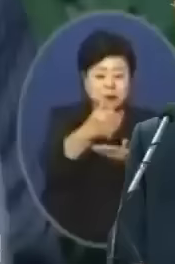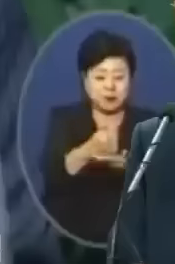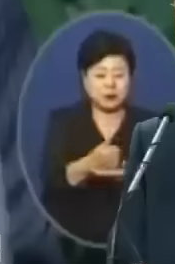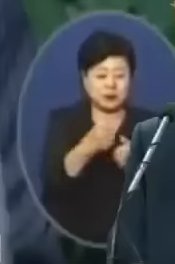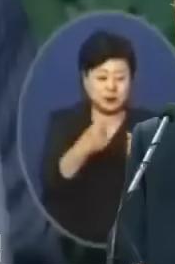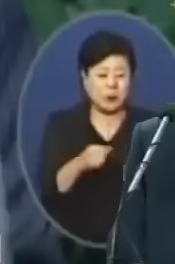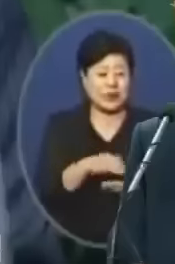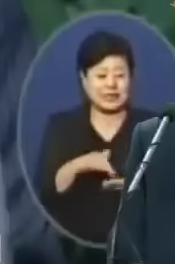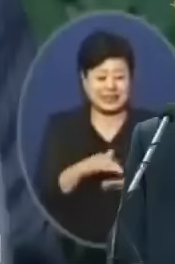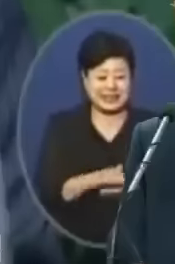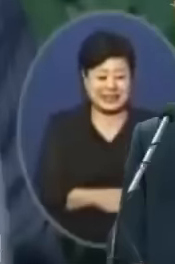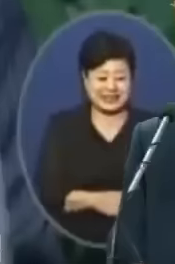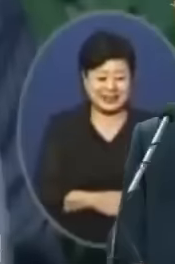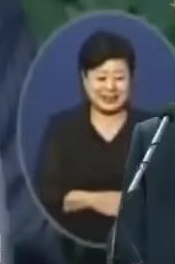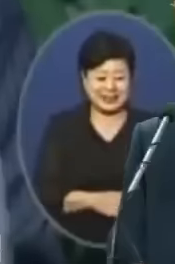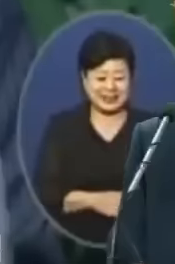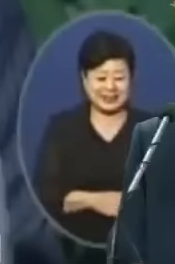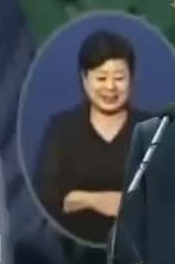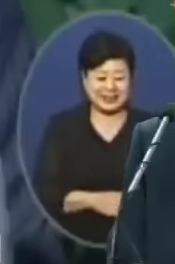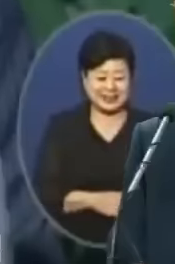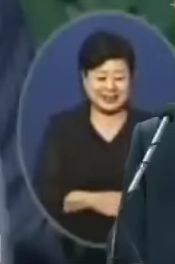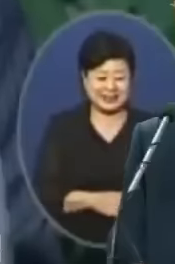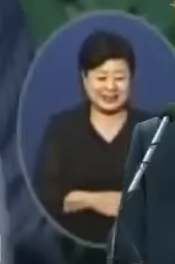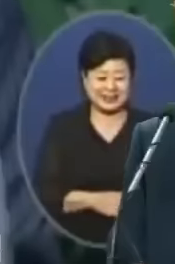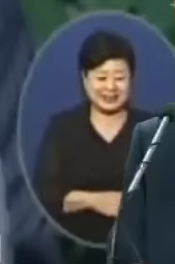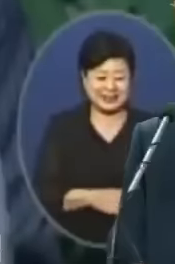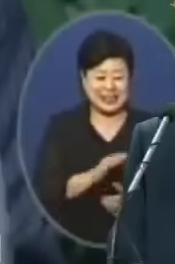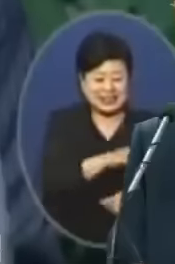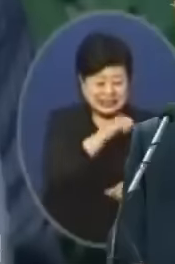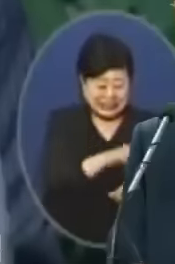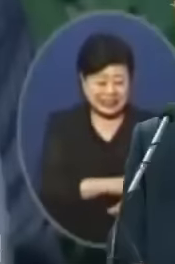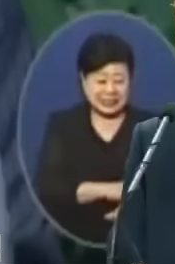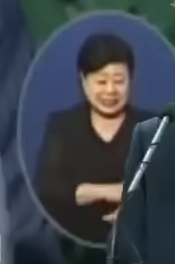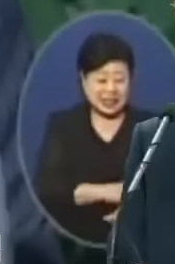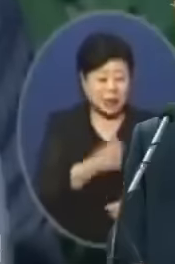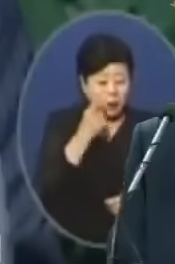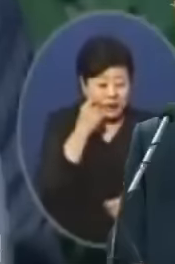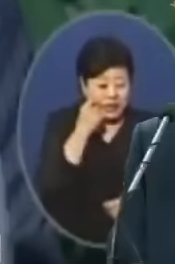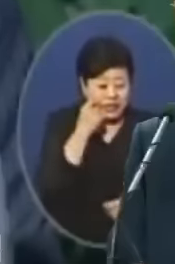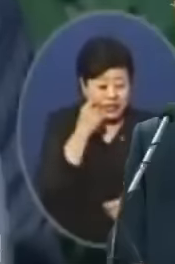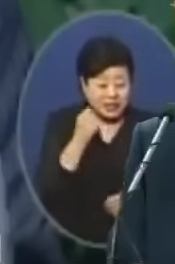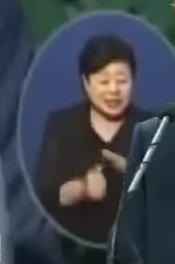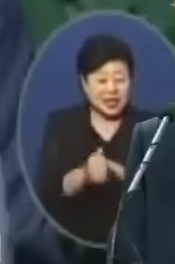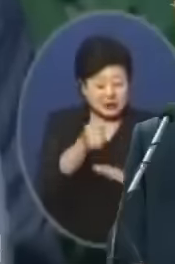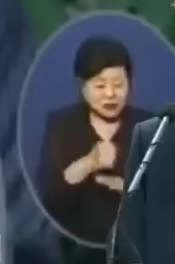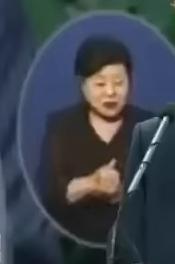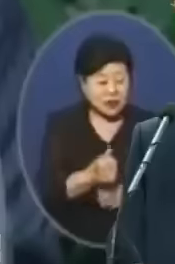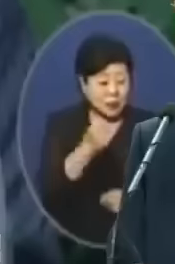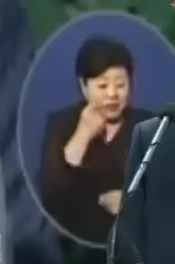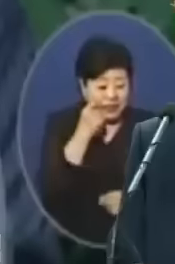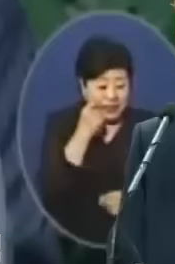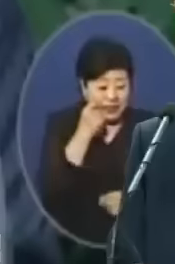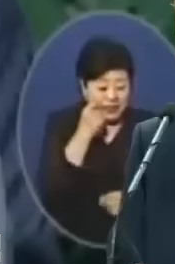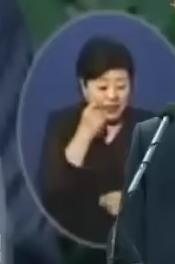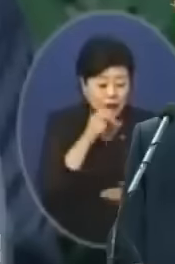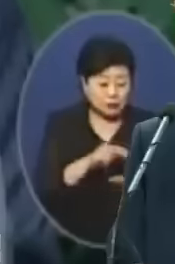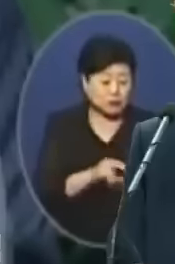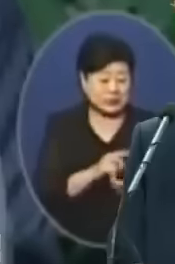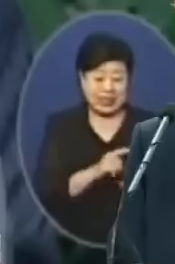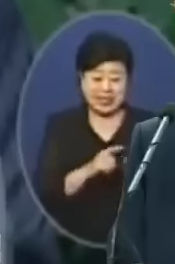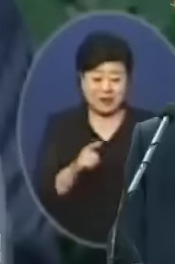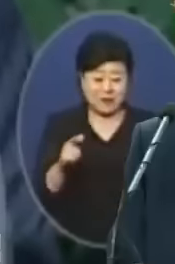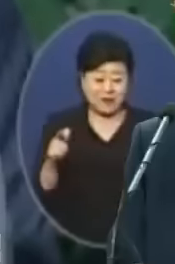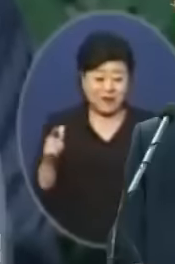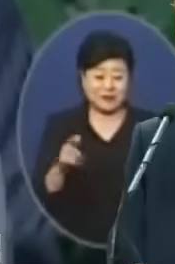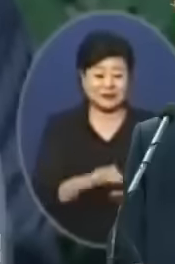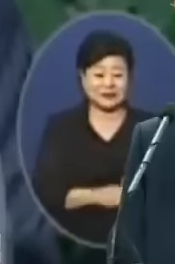모시고 계산해야 되는 것입니다. 잘 될 때나 못 될 때나 내가 성공했을 때나 못할 때나 그것은 문제가 되지 않는